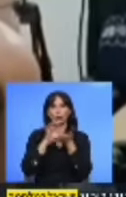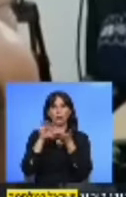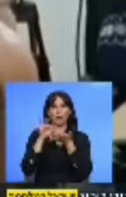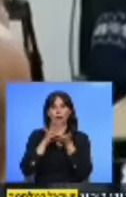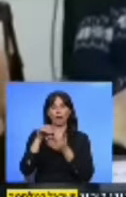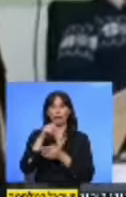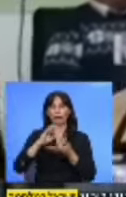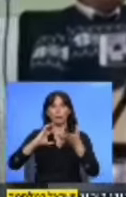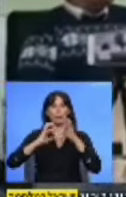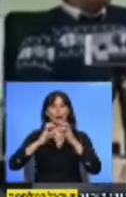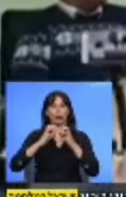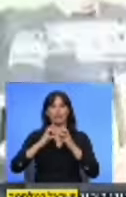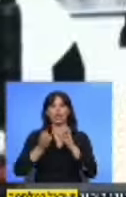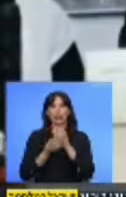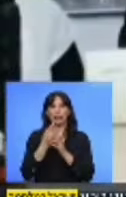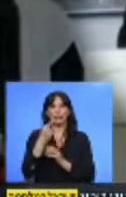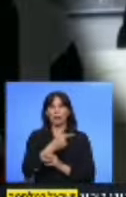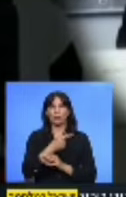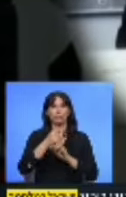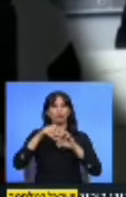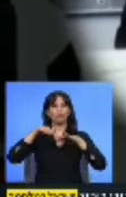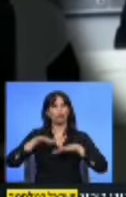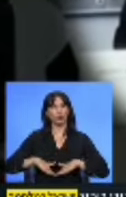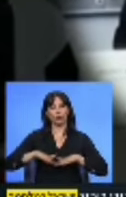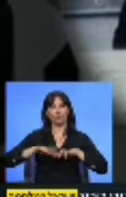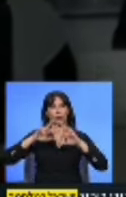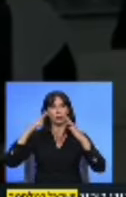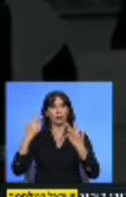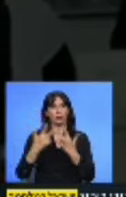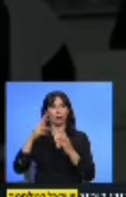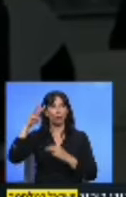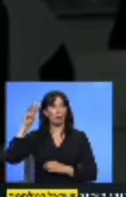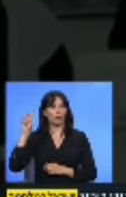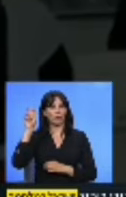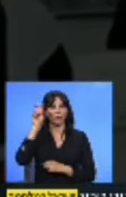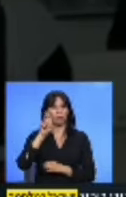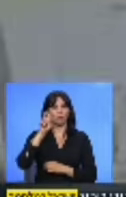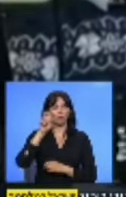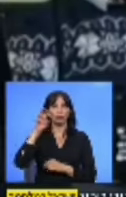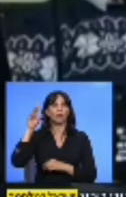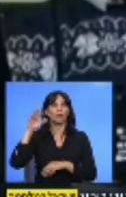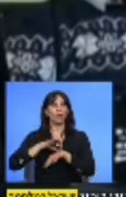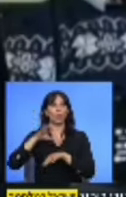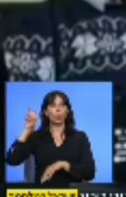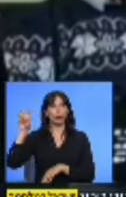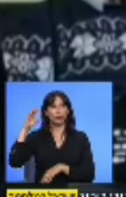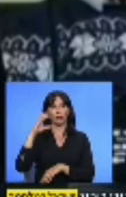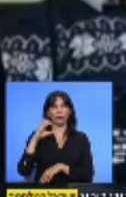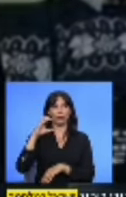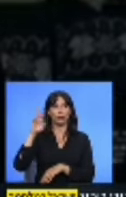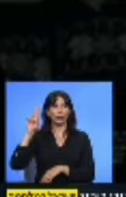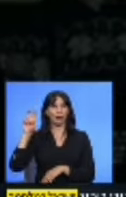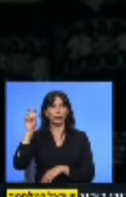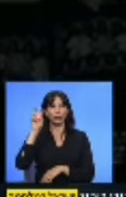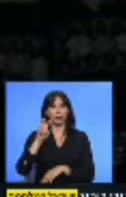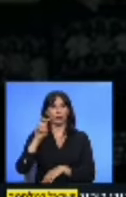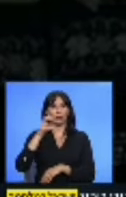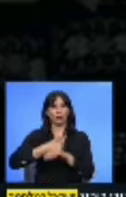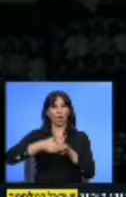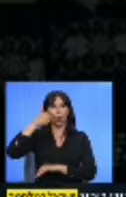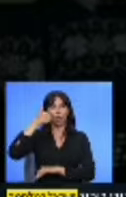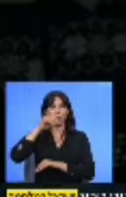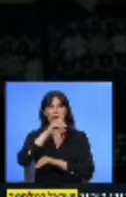קסם, יישובים בצוותה בכירים, מנסור אבאס, דוקטור עלי קיטנני, רזי איסה וראש הפלג הדרומי